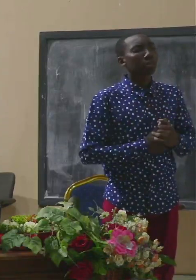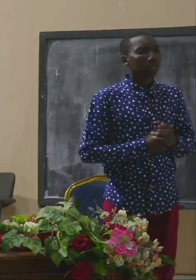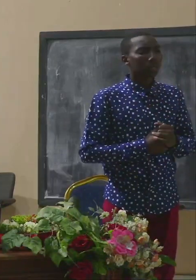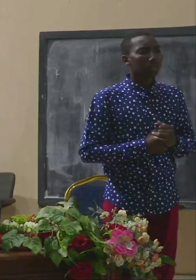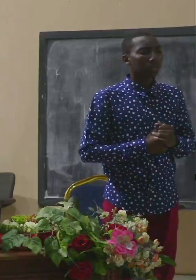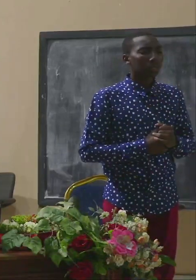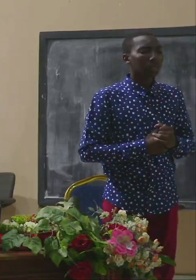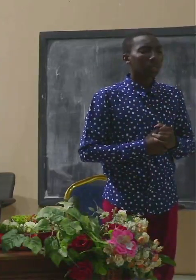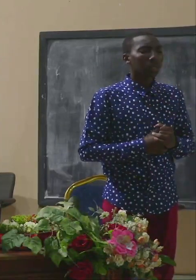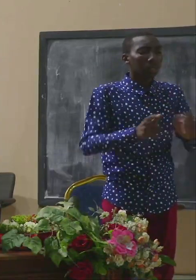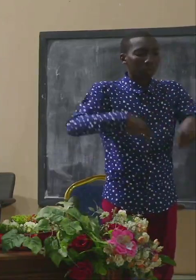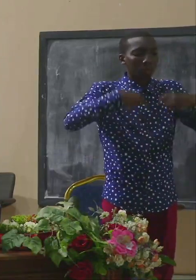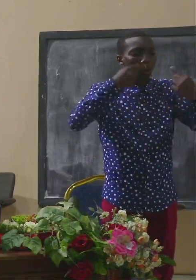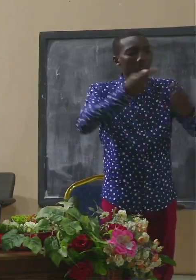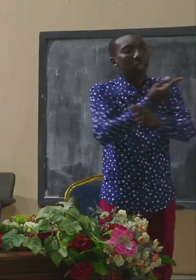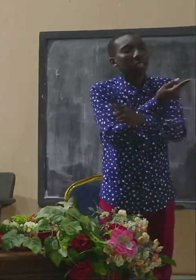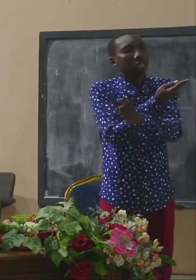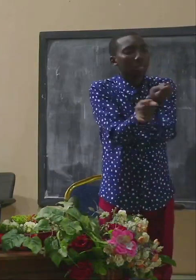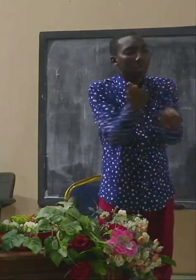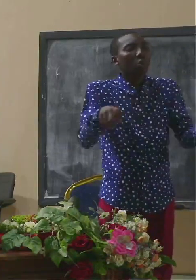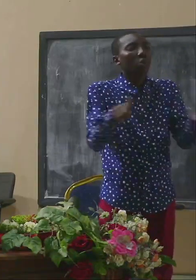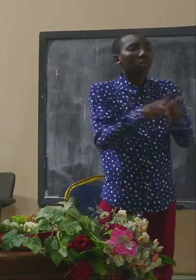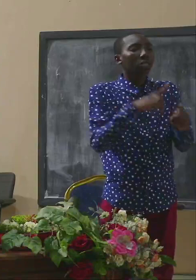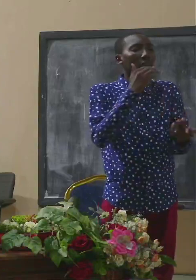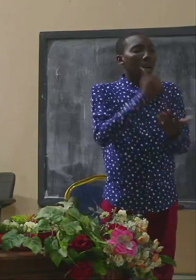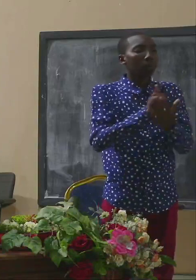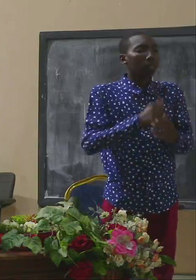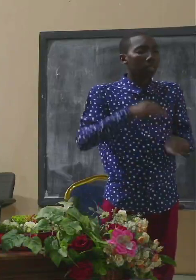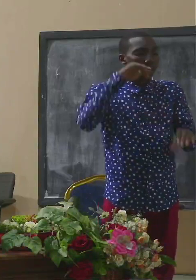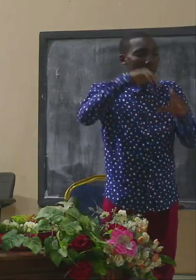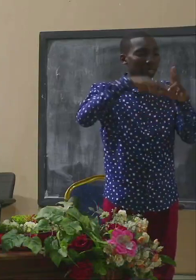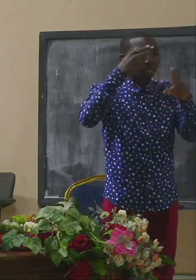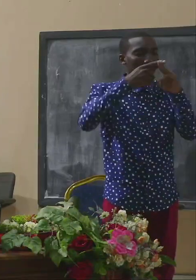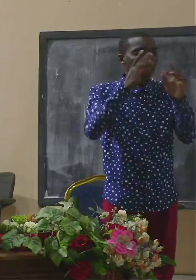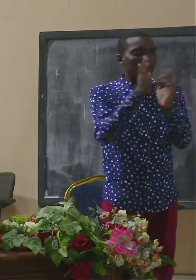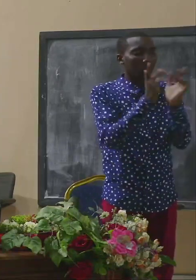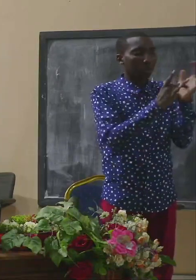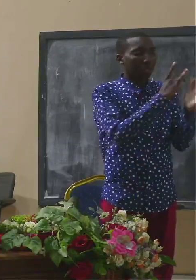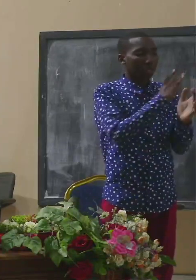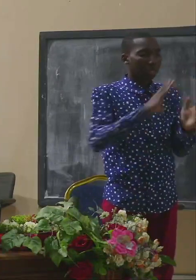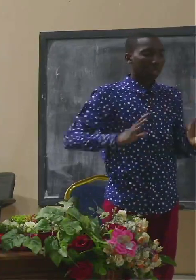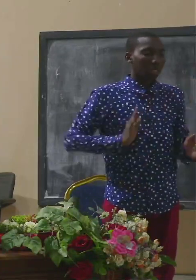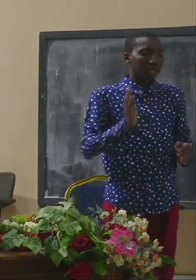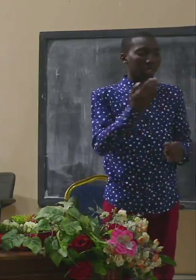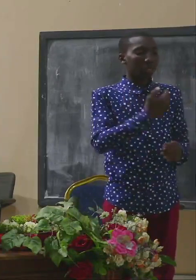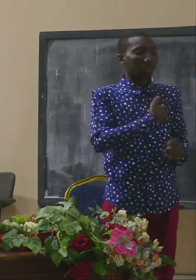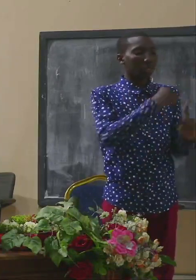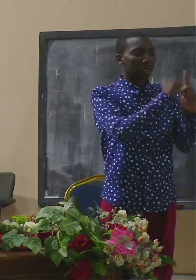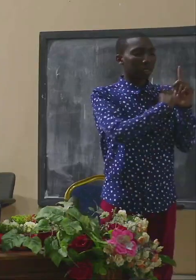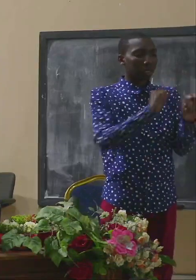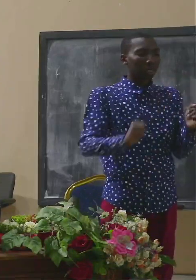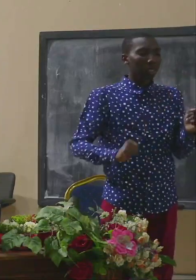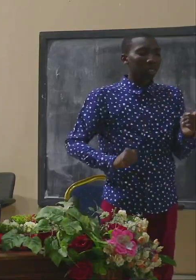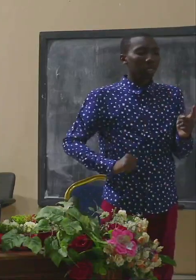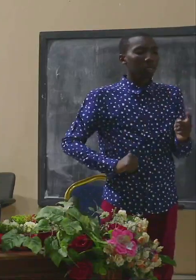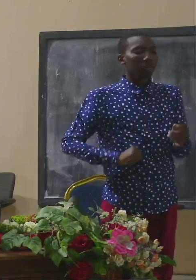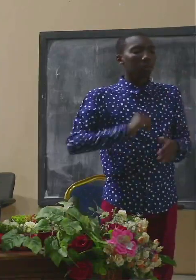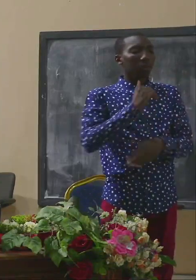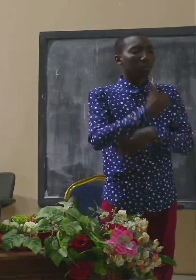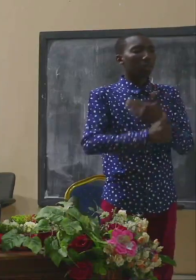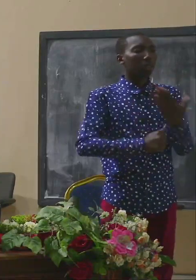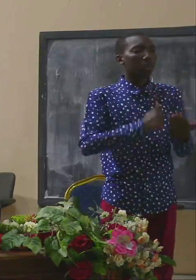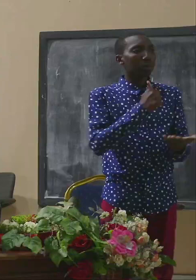corps. Donne-leur la guérison. En ton nom, Jésus-Christ, notre Seigneur.